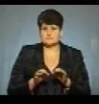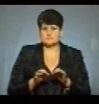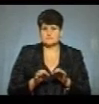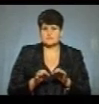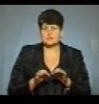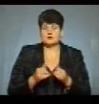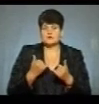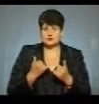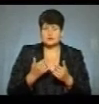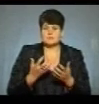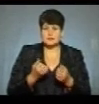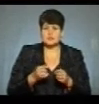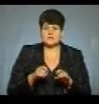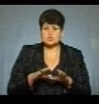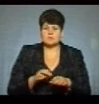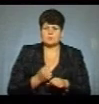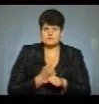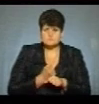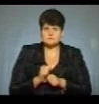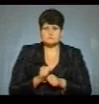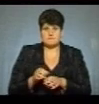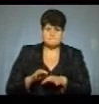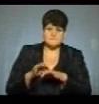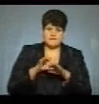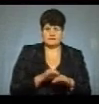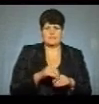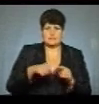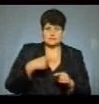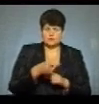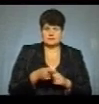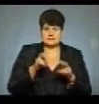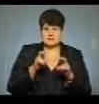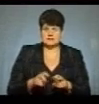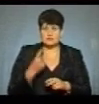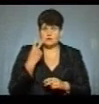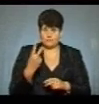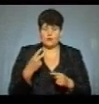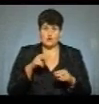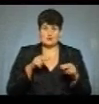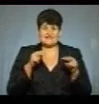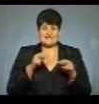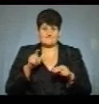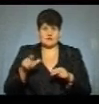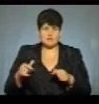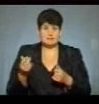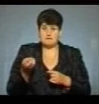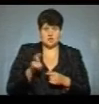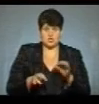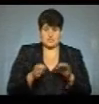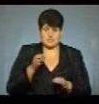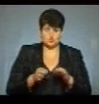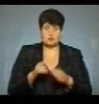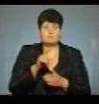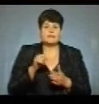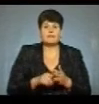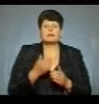Суддівська колегія сьогодні прийняла рішення про примусовий привіт на наступне засідання двох інших свідків, які сьогодні на суд не з'явилися. Власне,